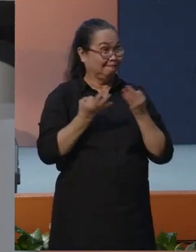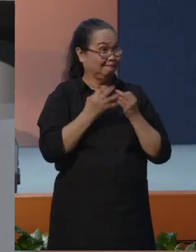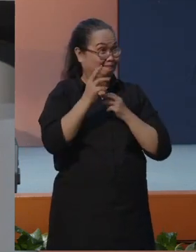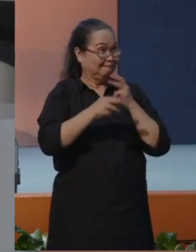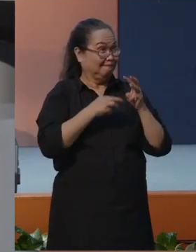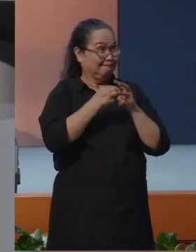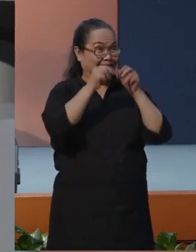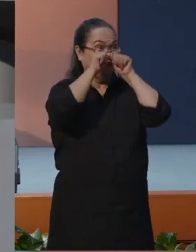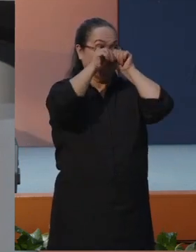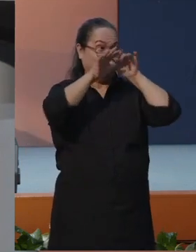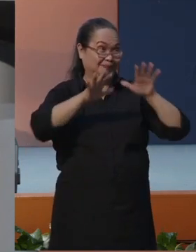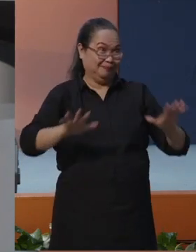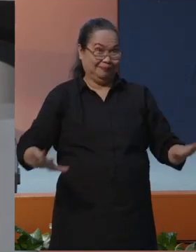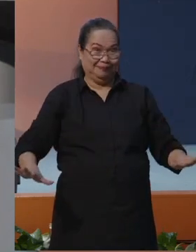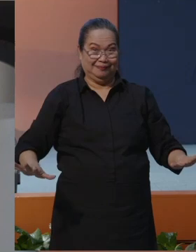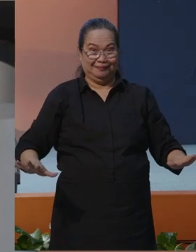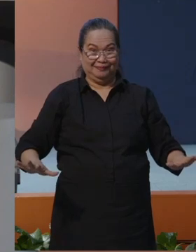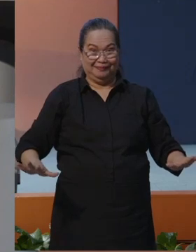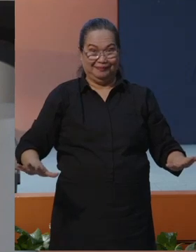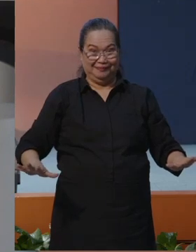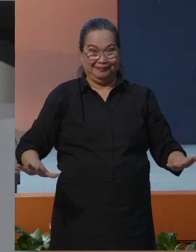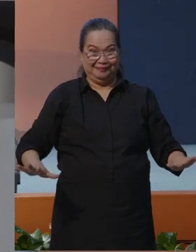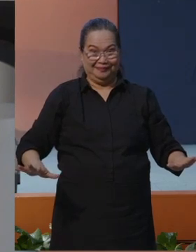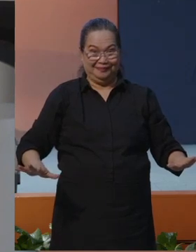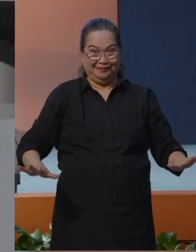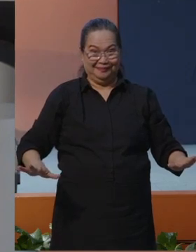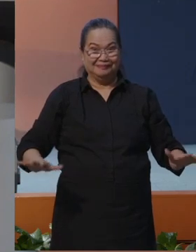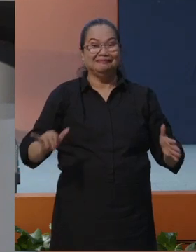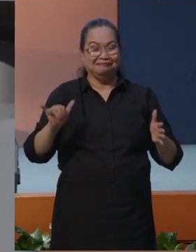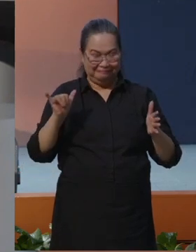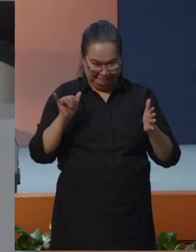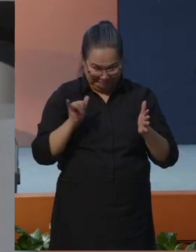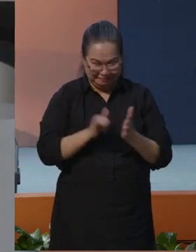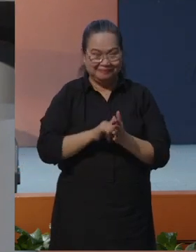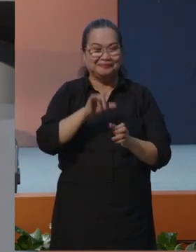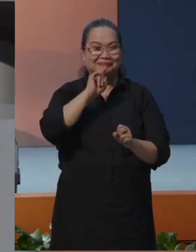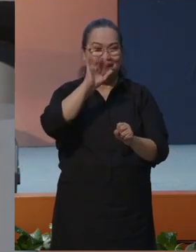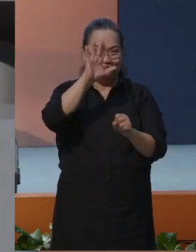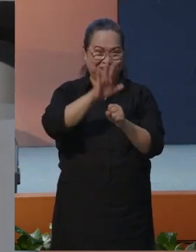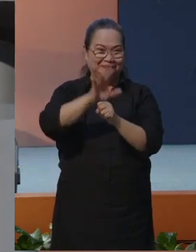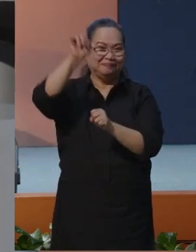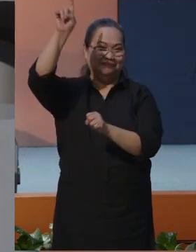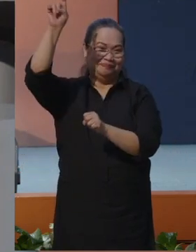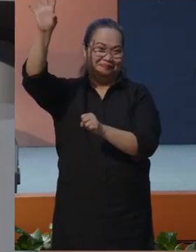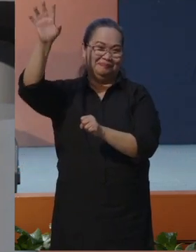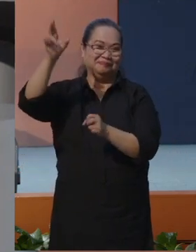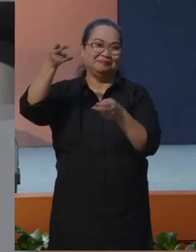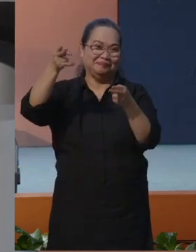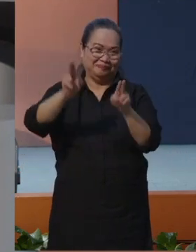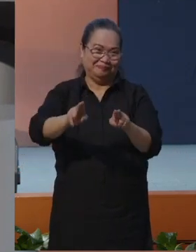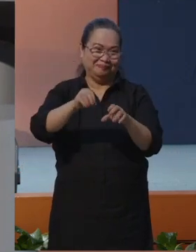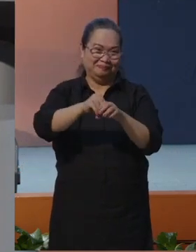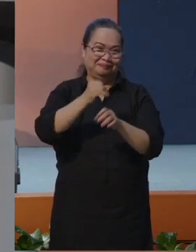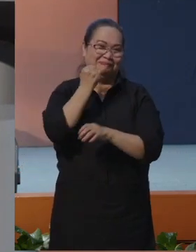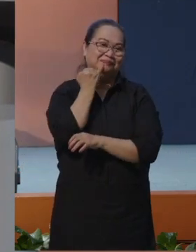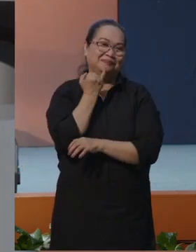are blessed. Yun ang pangako ng Diyos. Tinupad niya sa Israel.